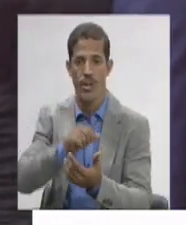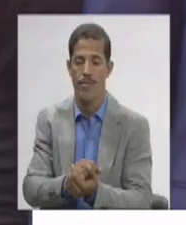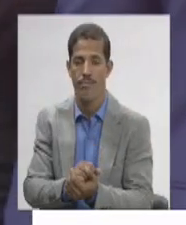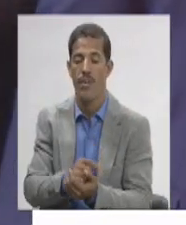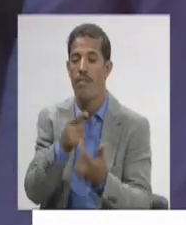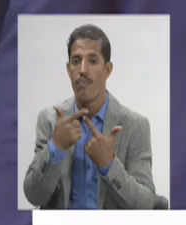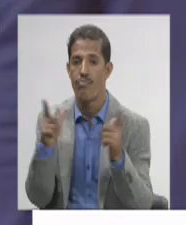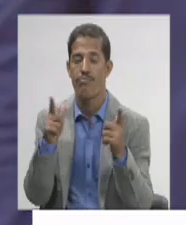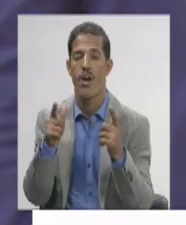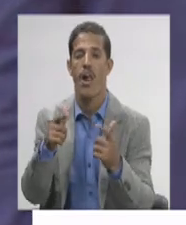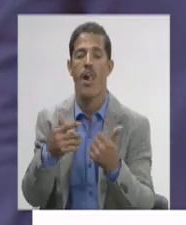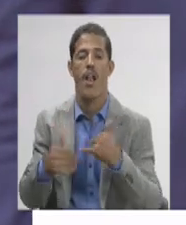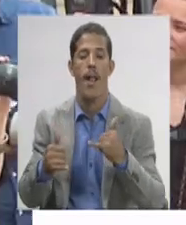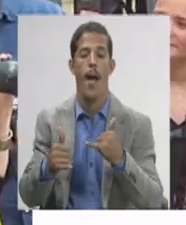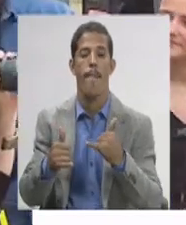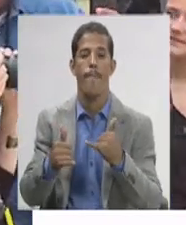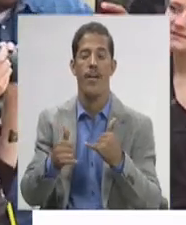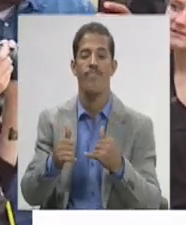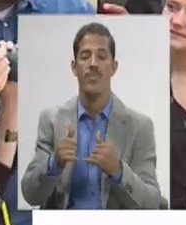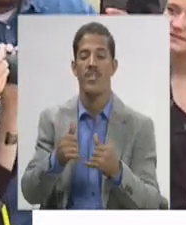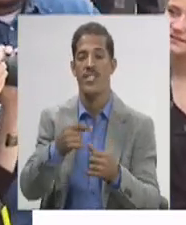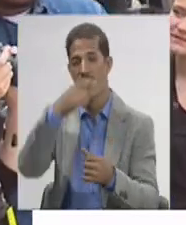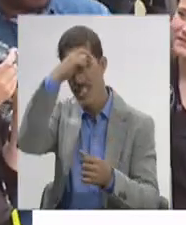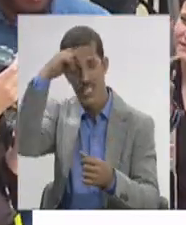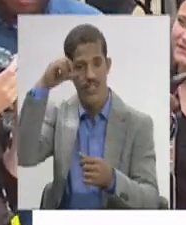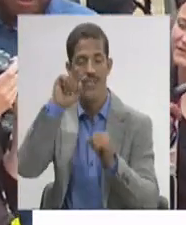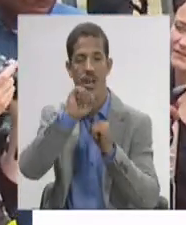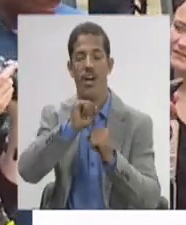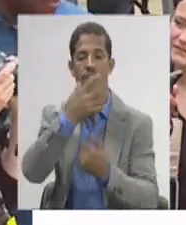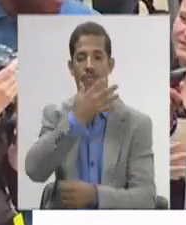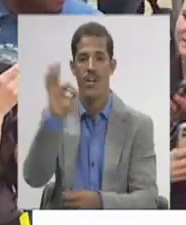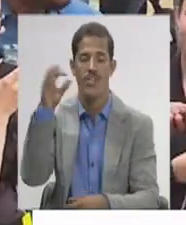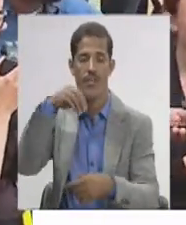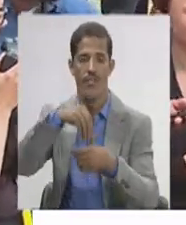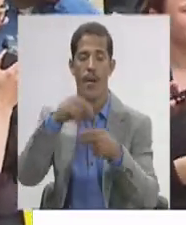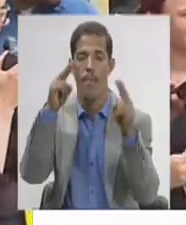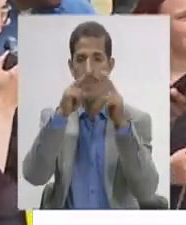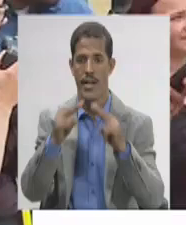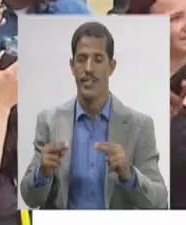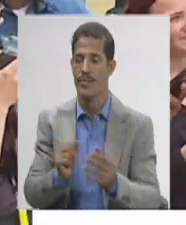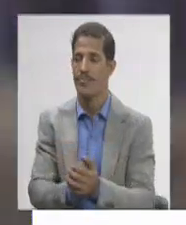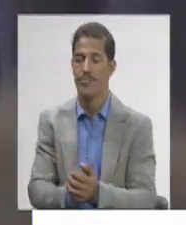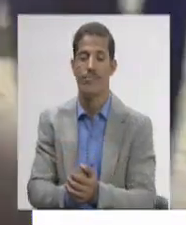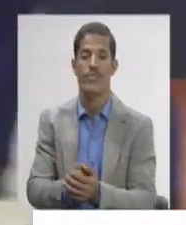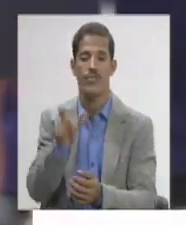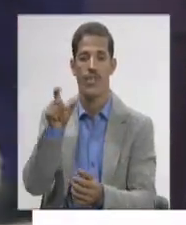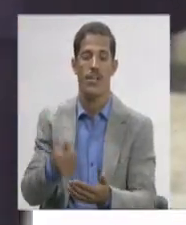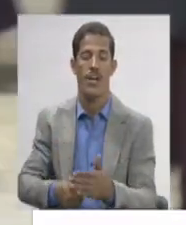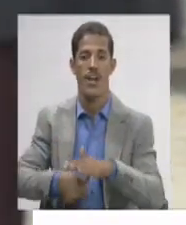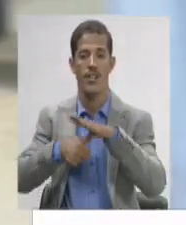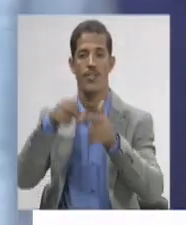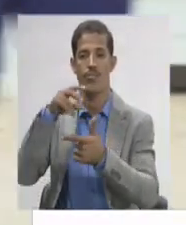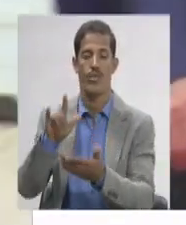الالعاب الاولمبيه الصيفيه باريس 2024 وكان فخامه رئيس الجمهوريه قد وصل الى العاصمه الفرنسيه